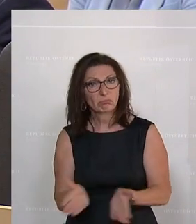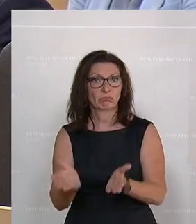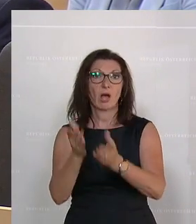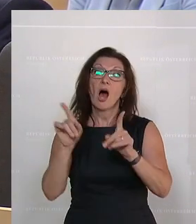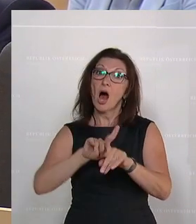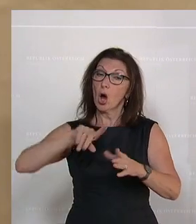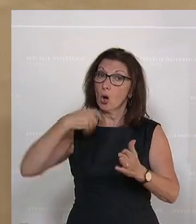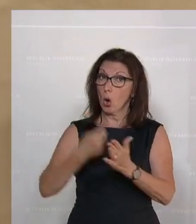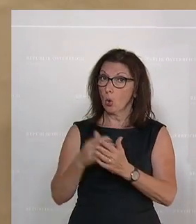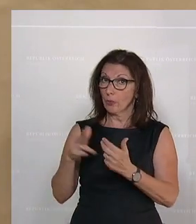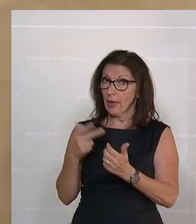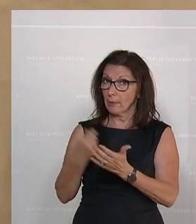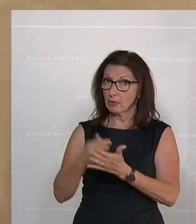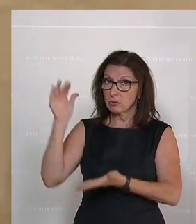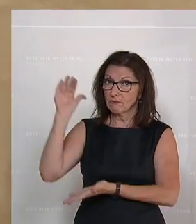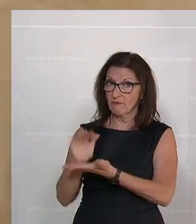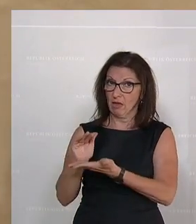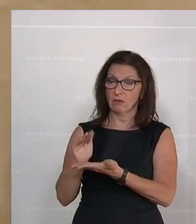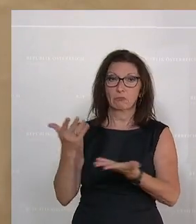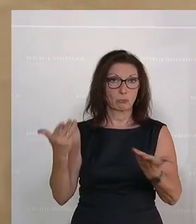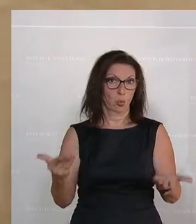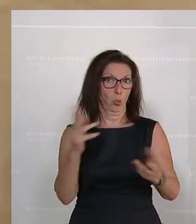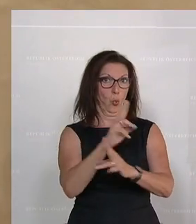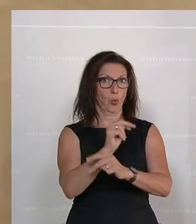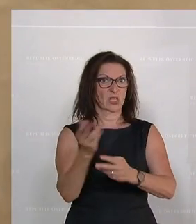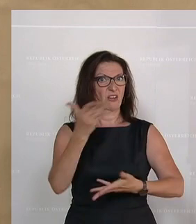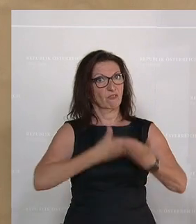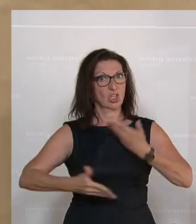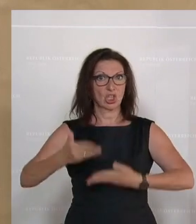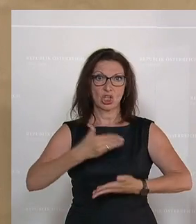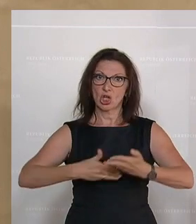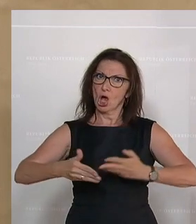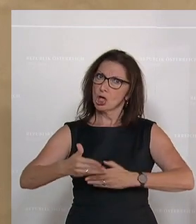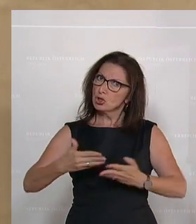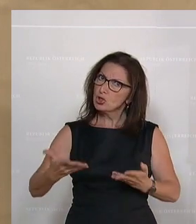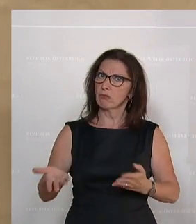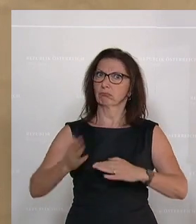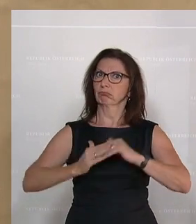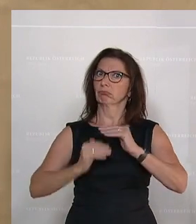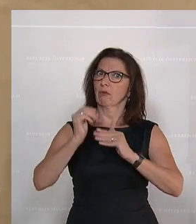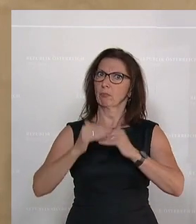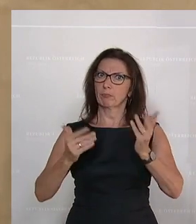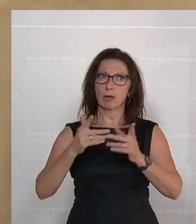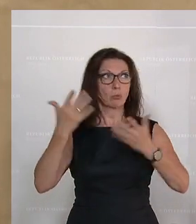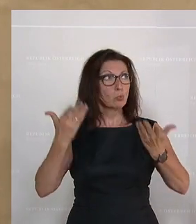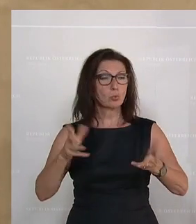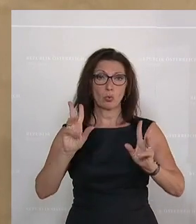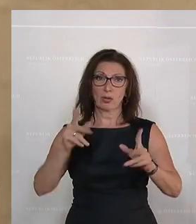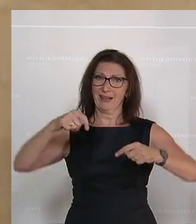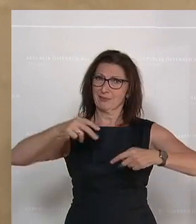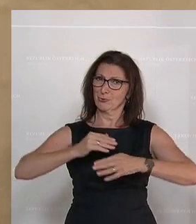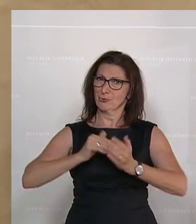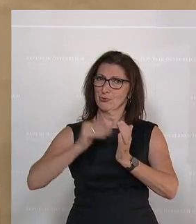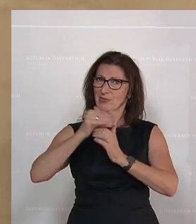und stärken damit den wirtschaftsstandort österreich und damit sollen unsere systeme schneller wieder ins